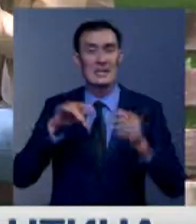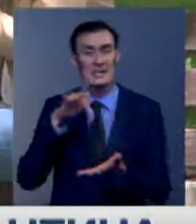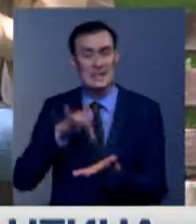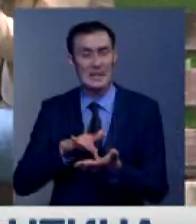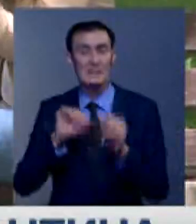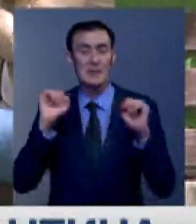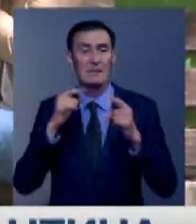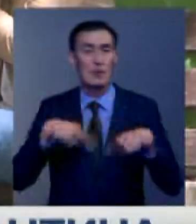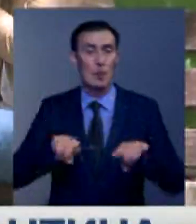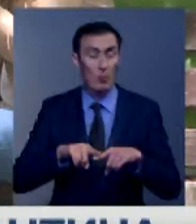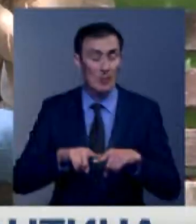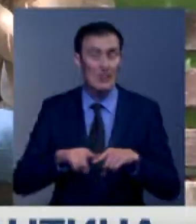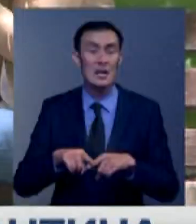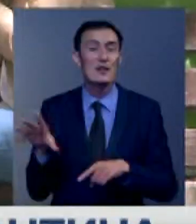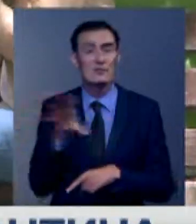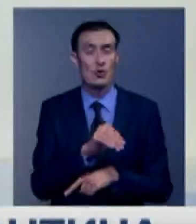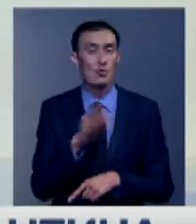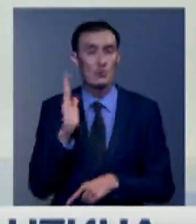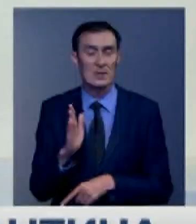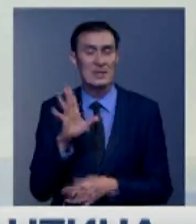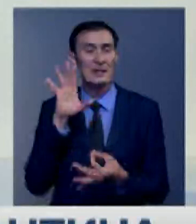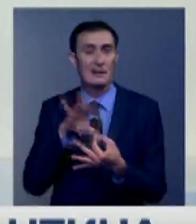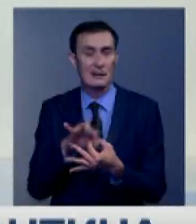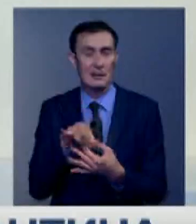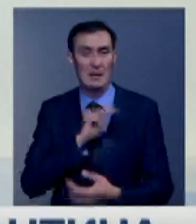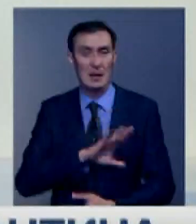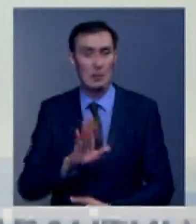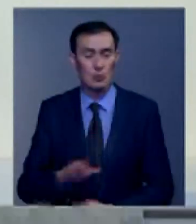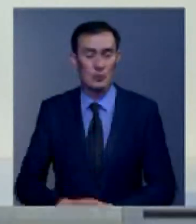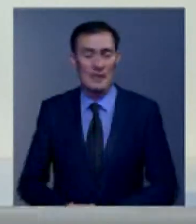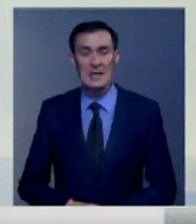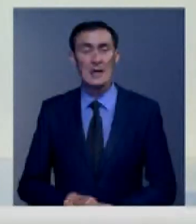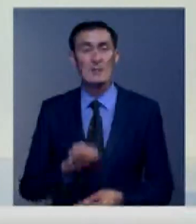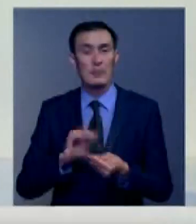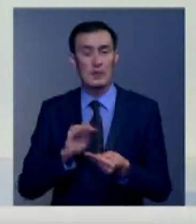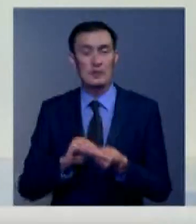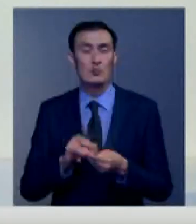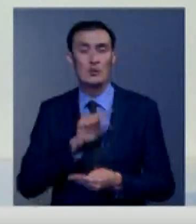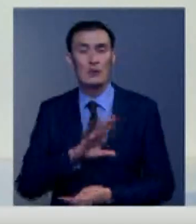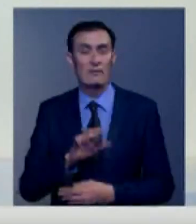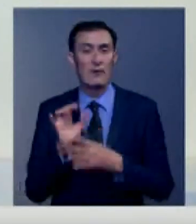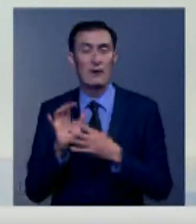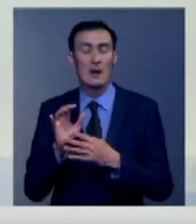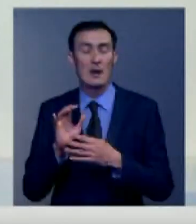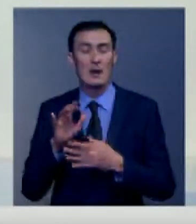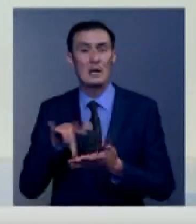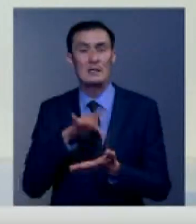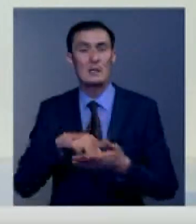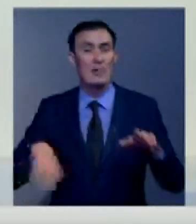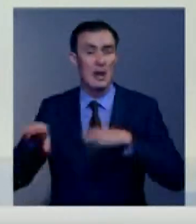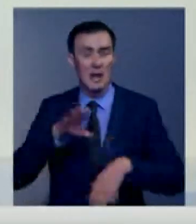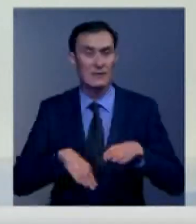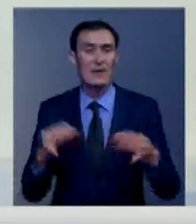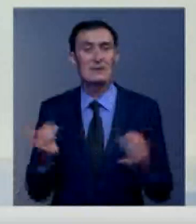фитнес-центры и спортивные комплексы будут закрыты. Сохраняется запрет на работу городских общественных пляжей, аквапарков